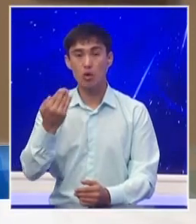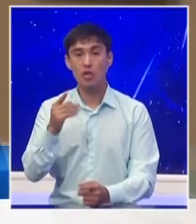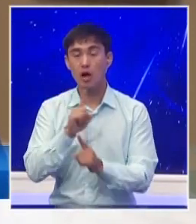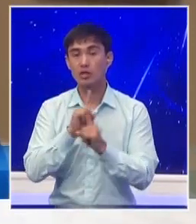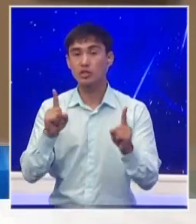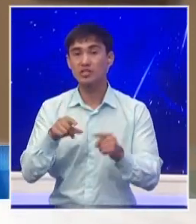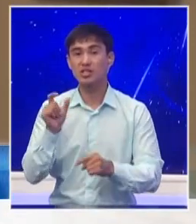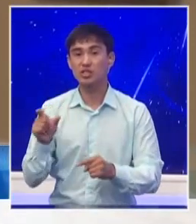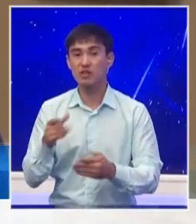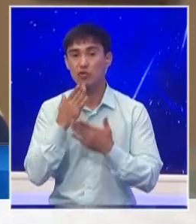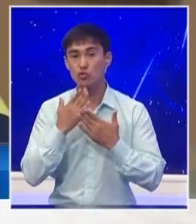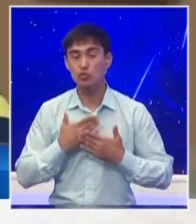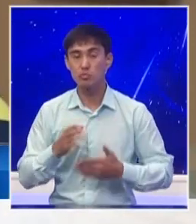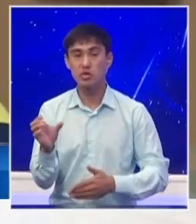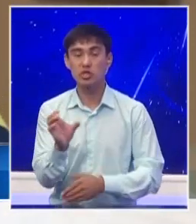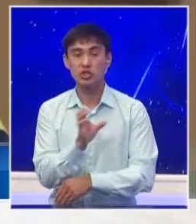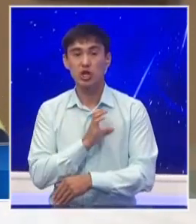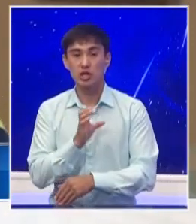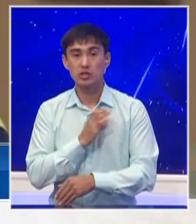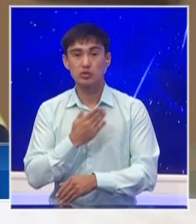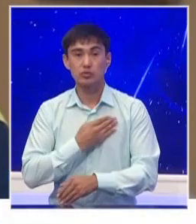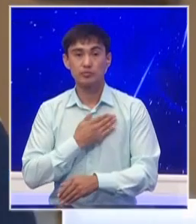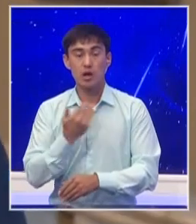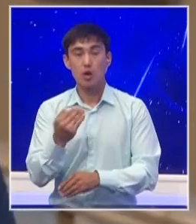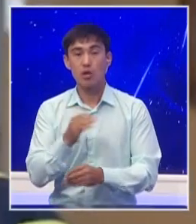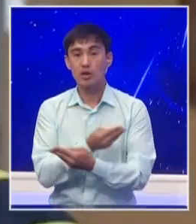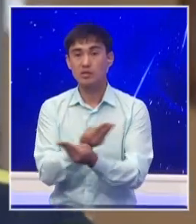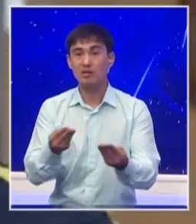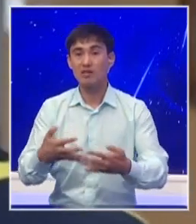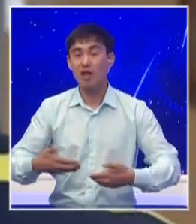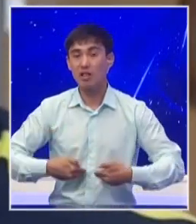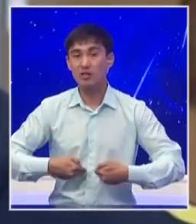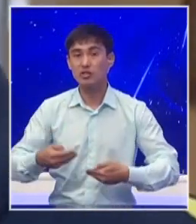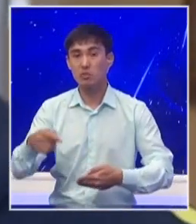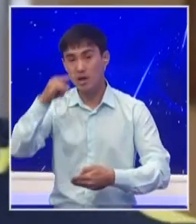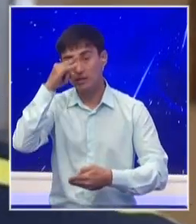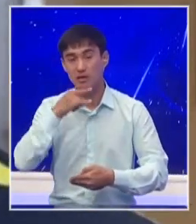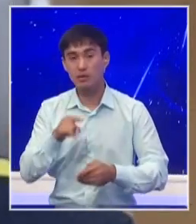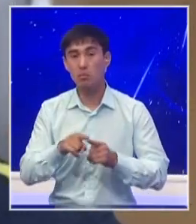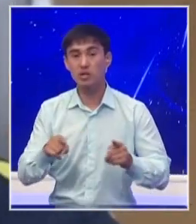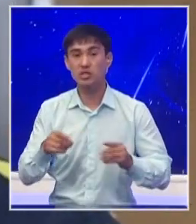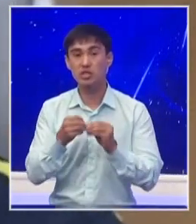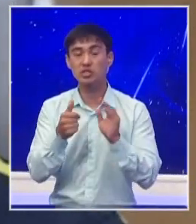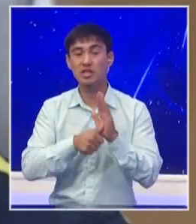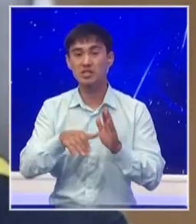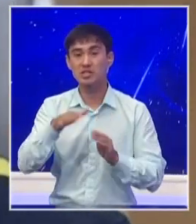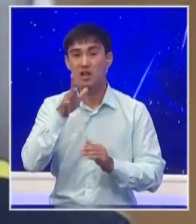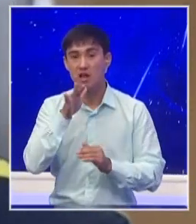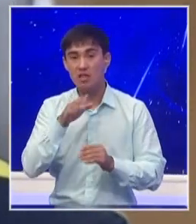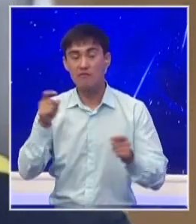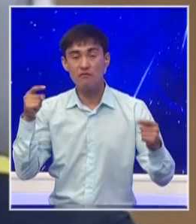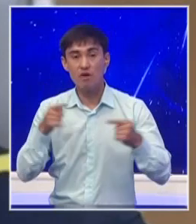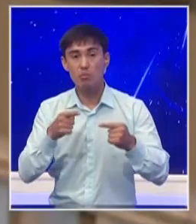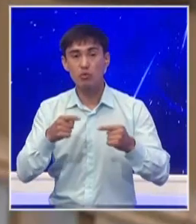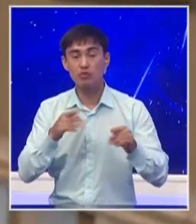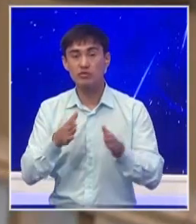отличался человеколюбием и щедростью, поэтому все нажитое раздал голодающим казахам. На протяжении 16 лет он воевал против системы.